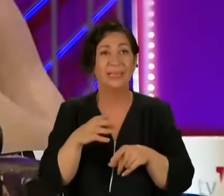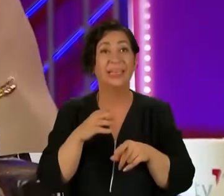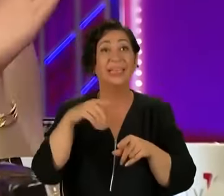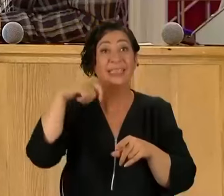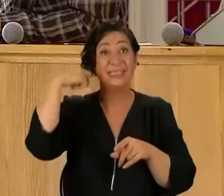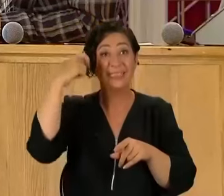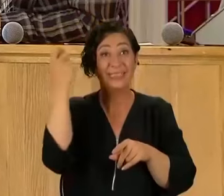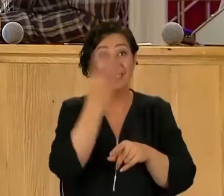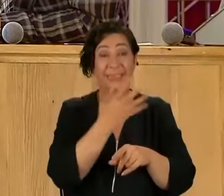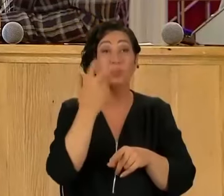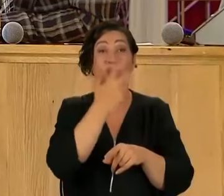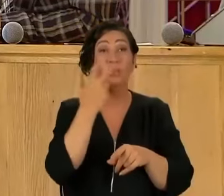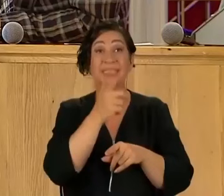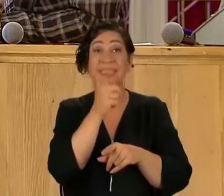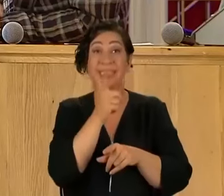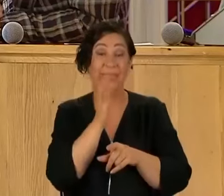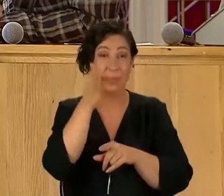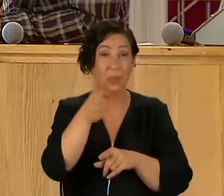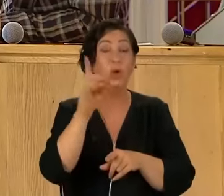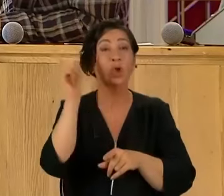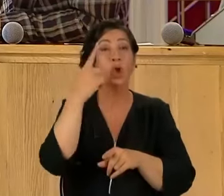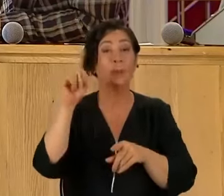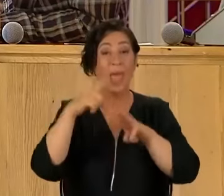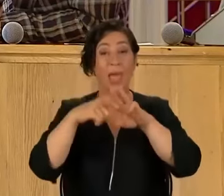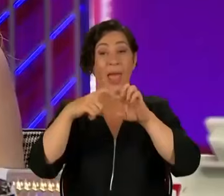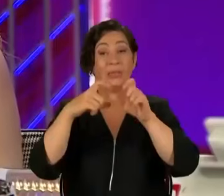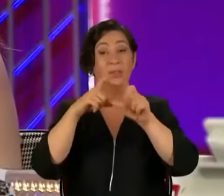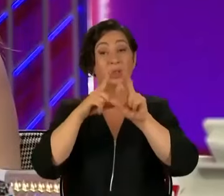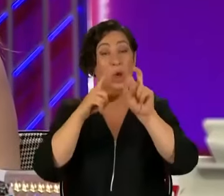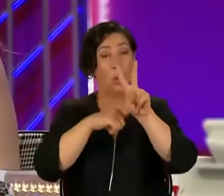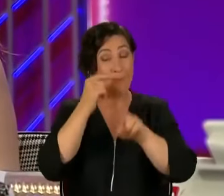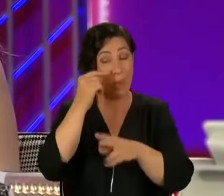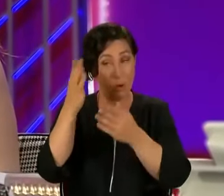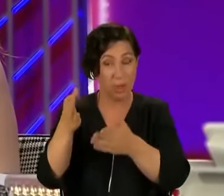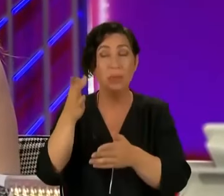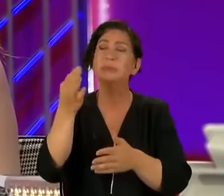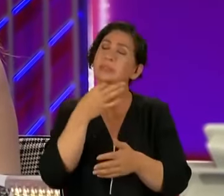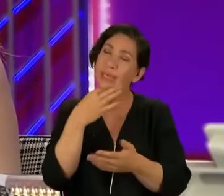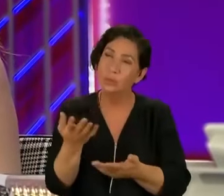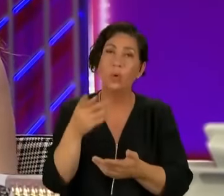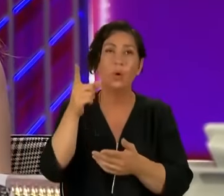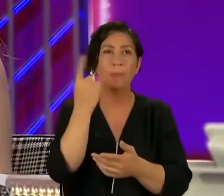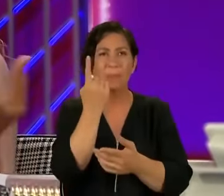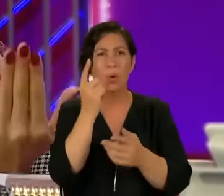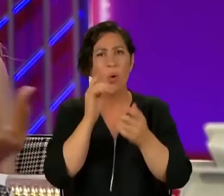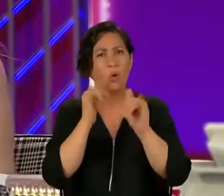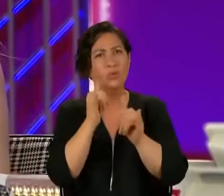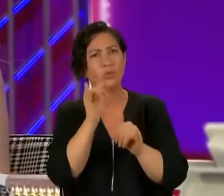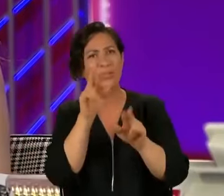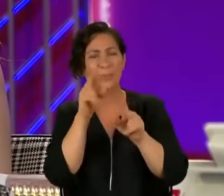müziğini seslendirmeye gittin. Evet. Sonra yönetmen Ersoy Güler de oradaydı. Ve sağ olsun ben de öyle bir